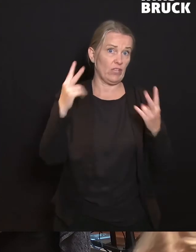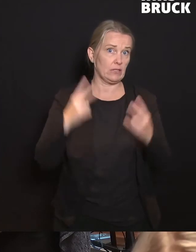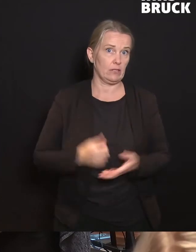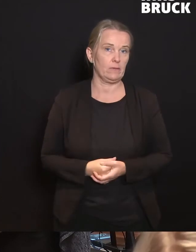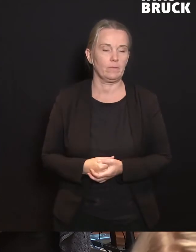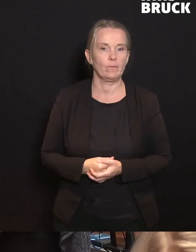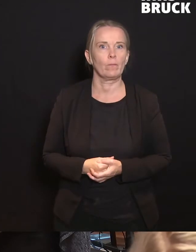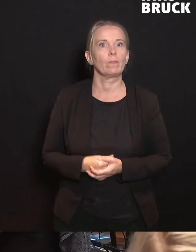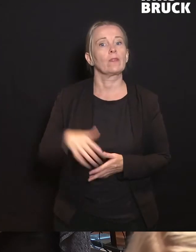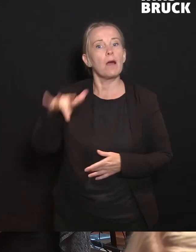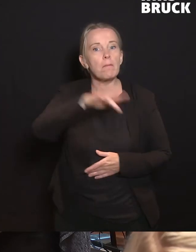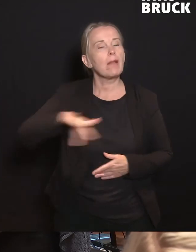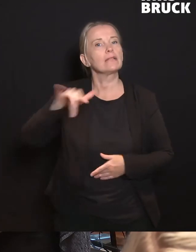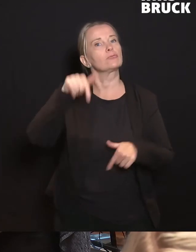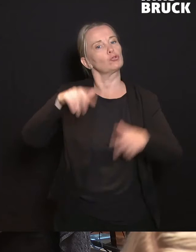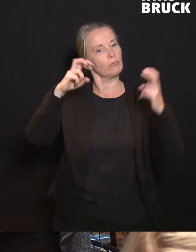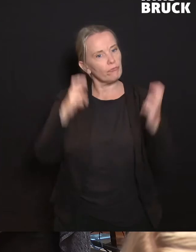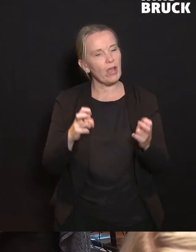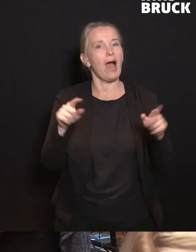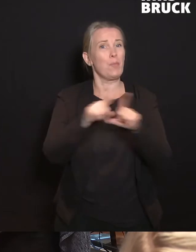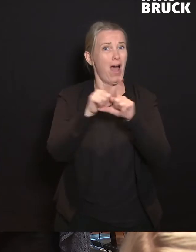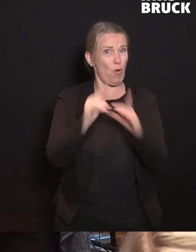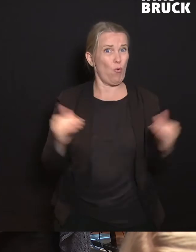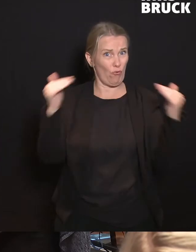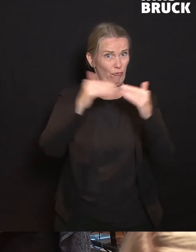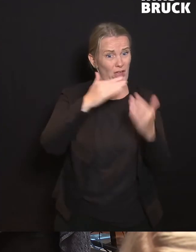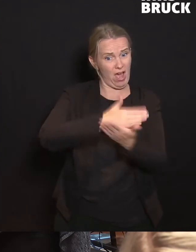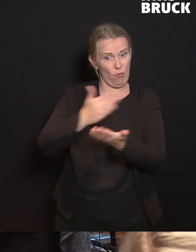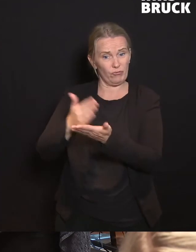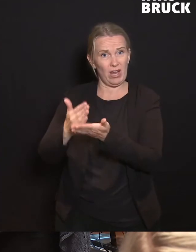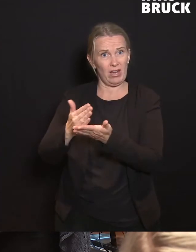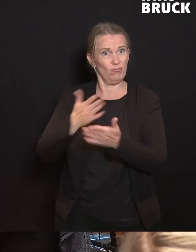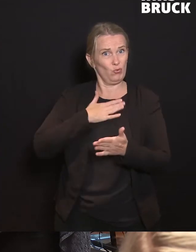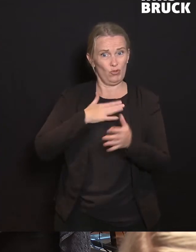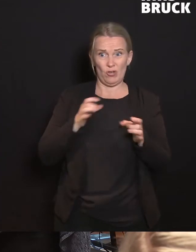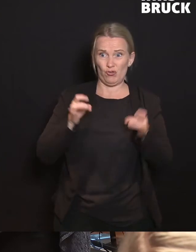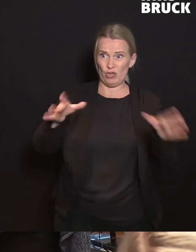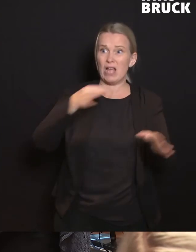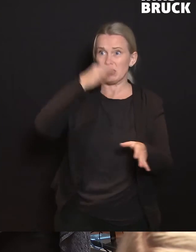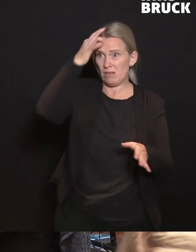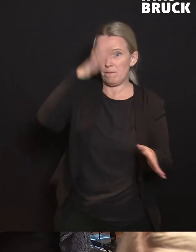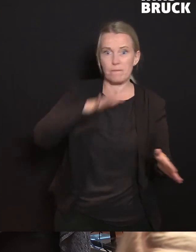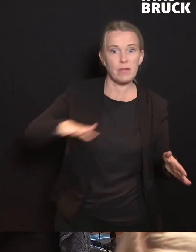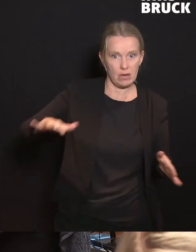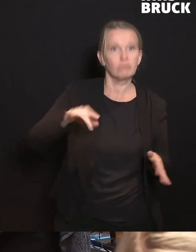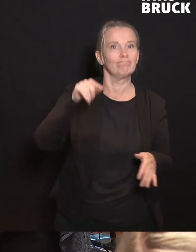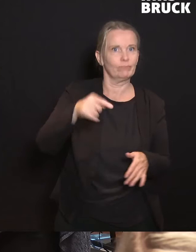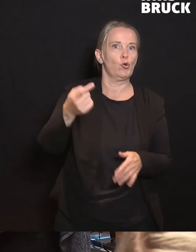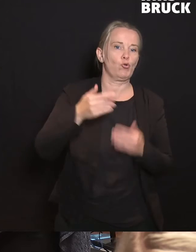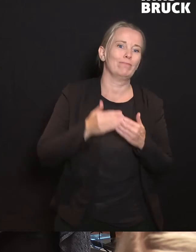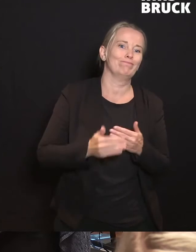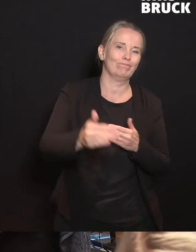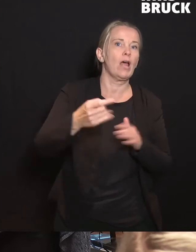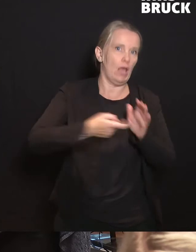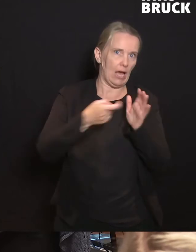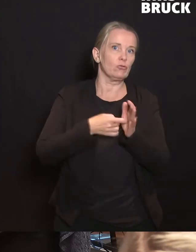Diese Plätze zum Verweilen, aber auch eine faire Aufteilung in unserem Straßenbild werden die zentralen Herausforderungen in die nächsten Monate. Ich glaube, dass da